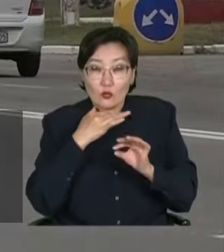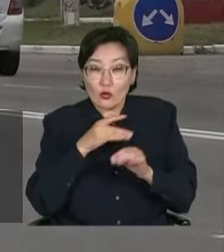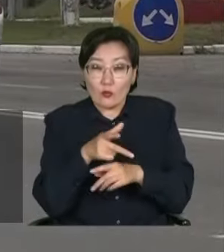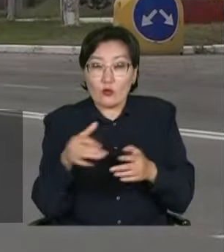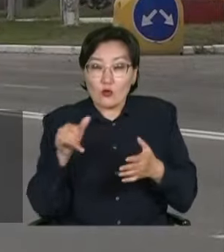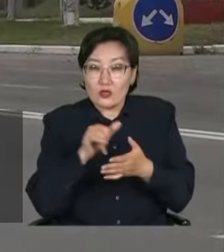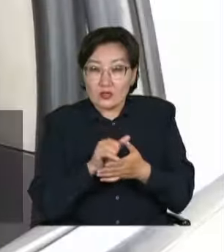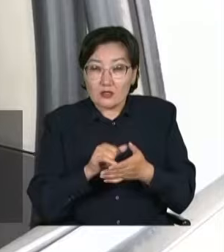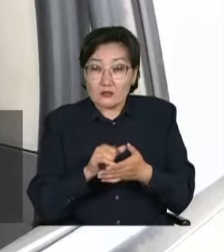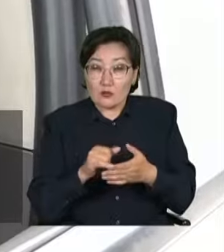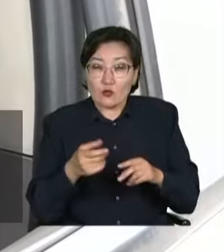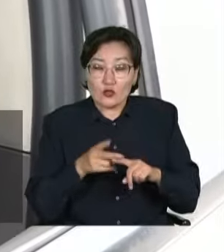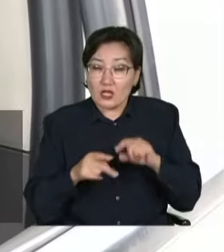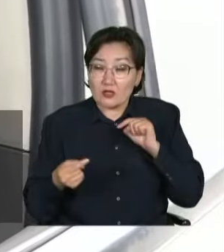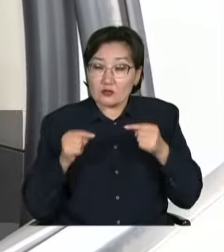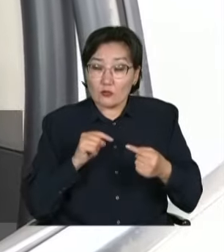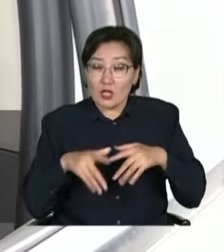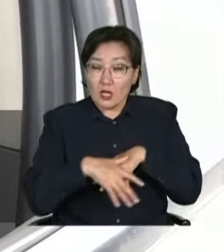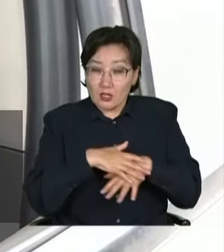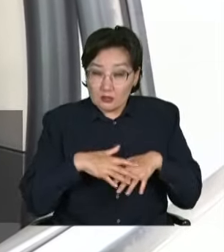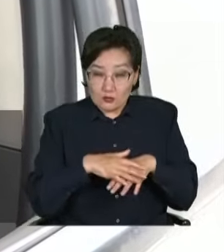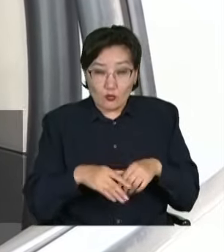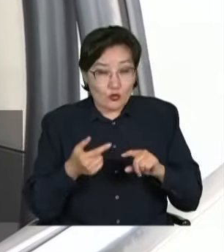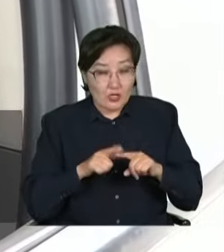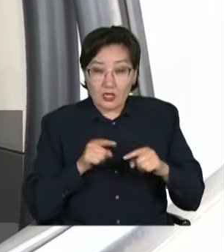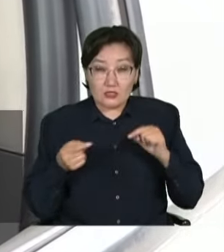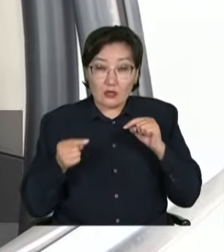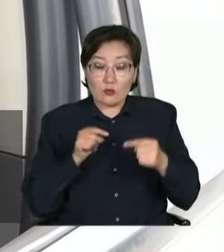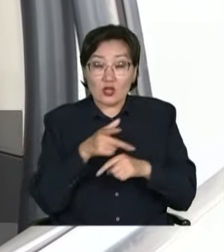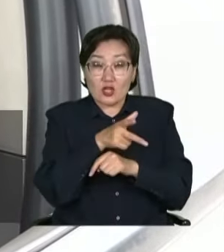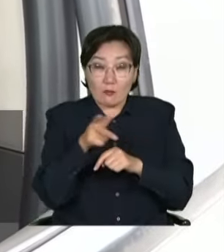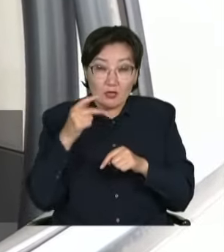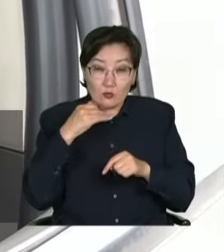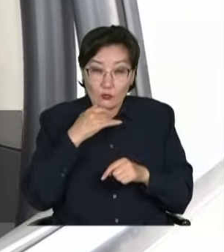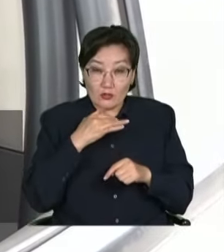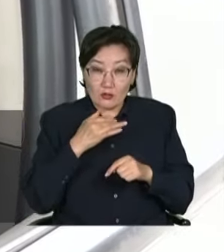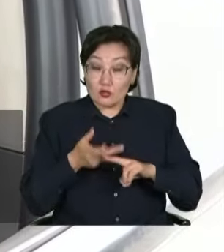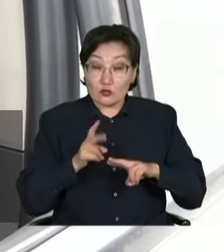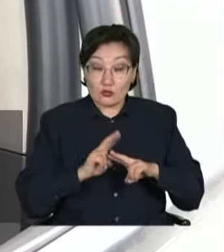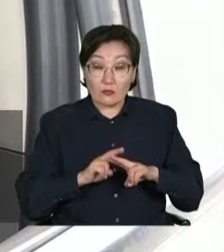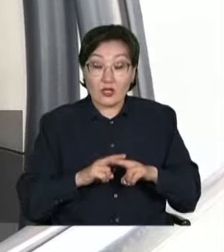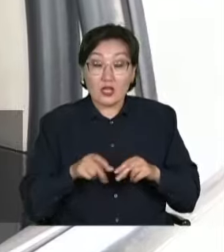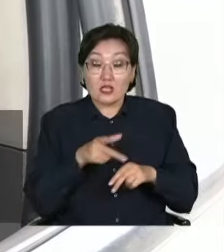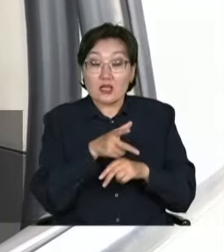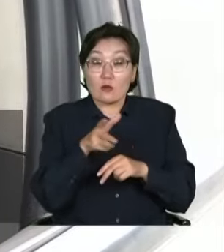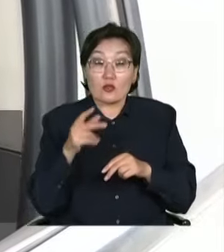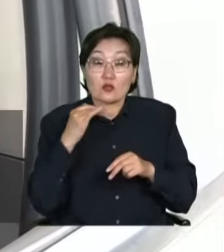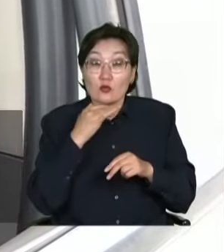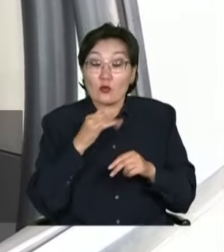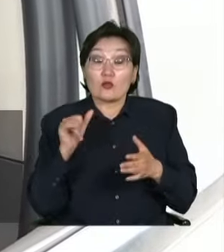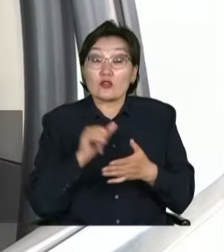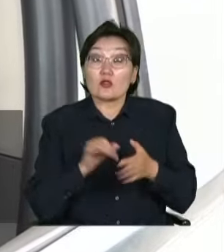өз уәждері бар. Халықтың өзі наразы болып отыр камераның көптігіне. Сондықтан да камера көп болған